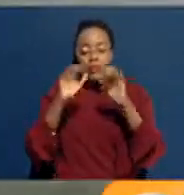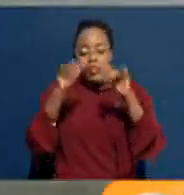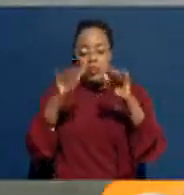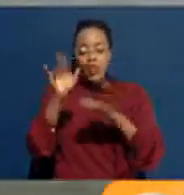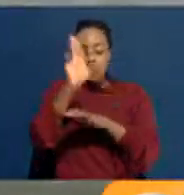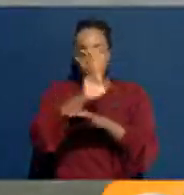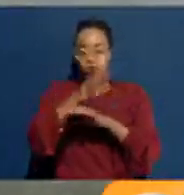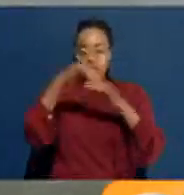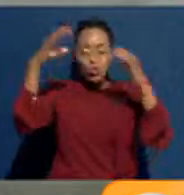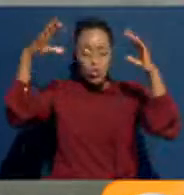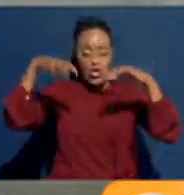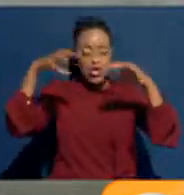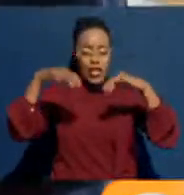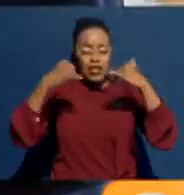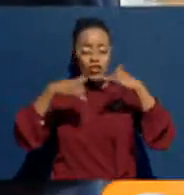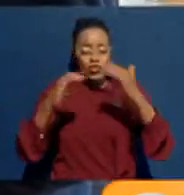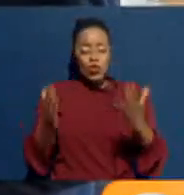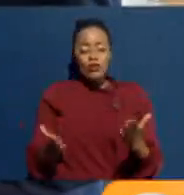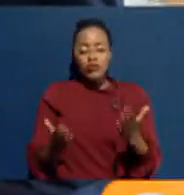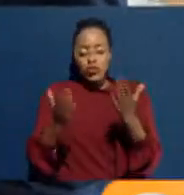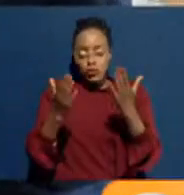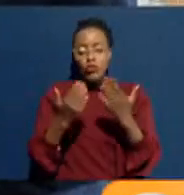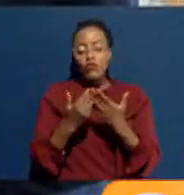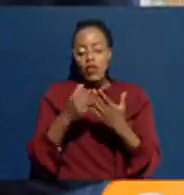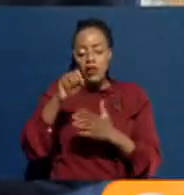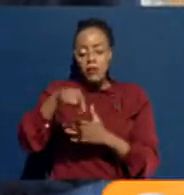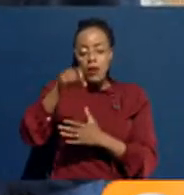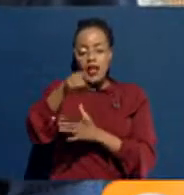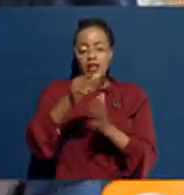wakulima kutumia mvua hizi kuimarisha uzalishaji wa chakula. Brenda Wanga.